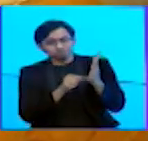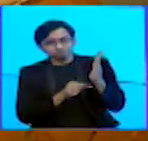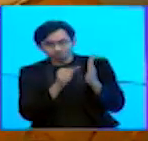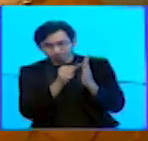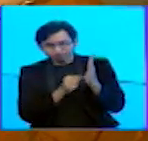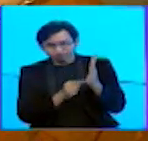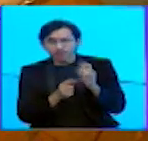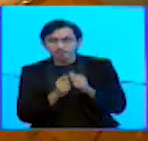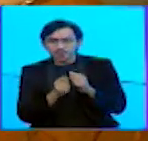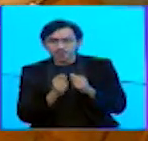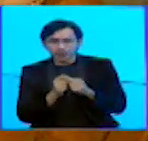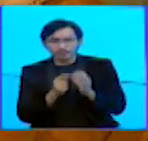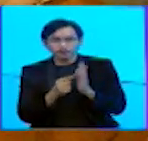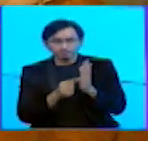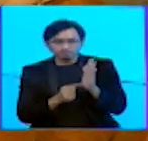Pertanyaan privat